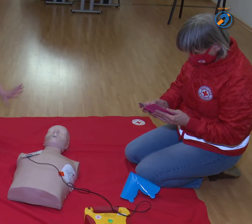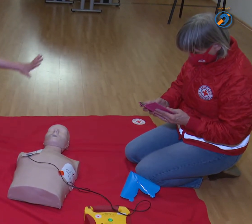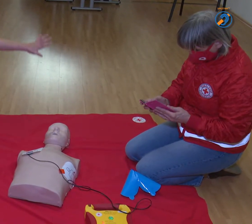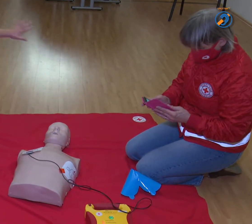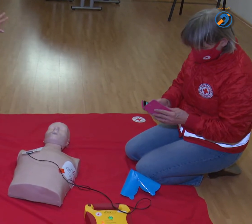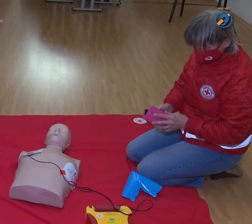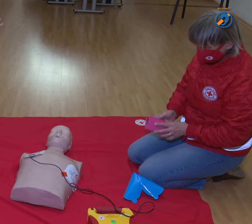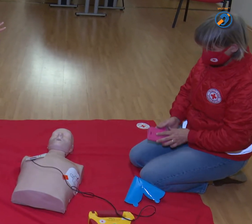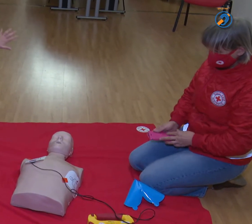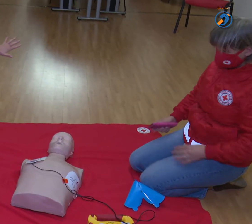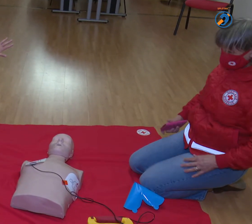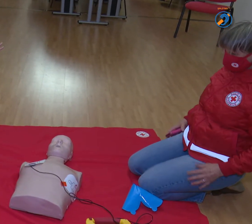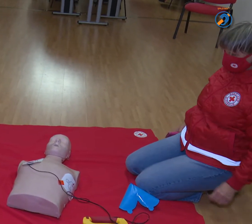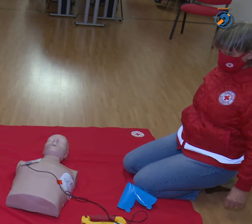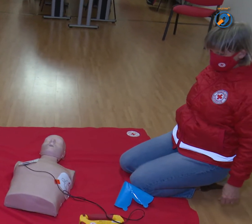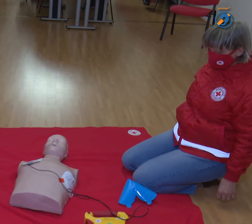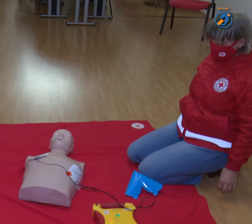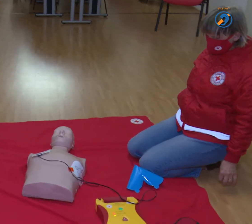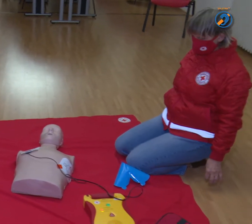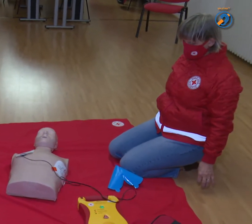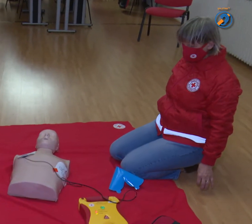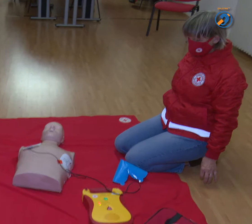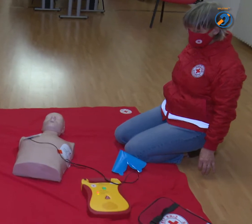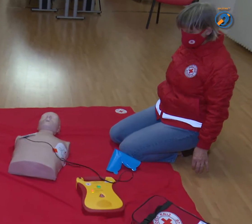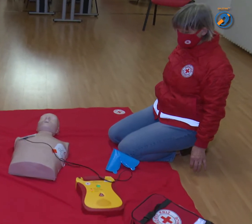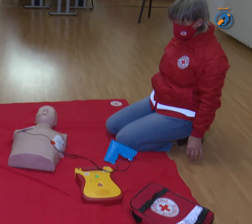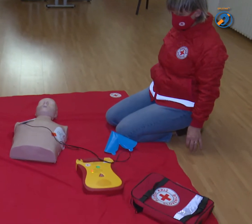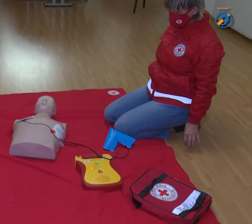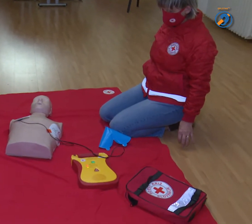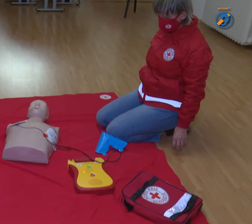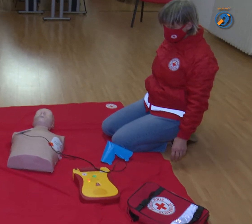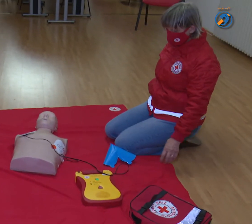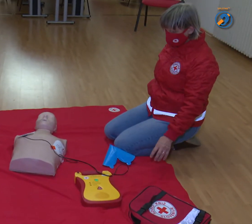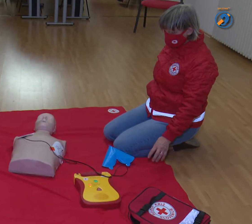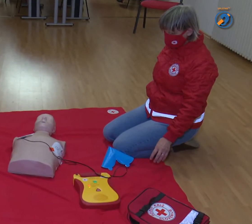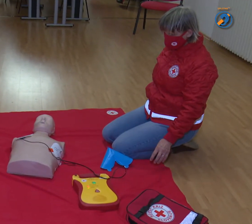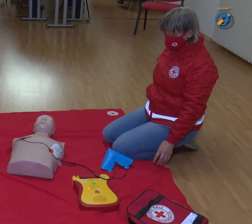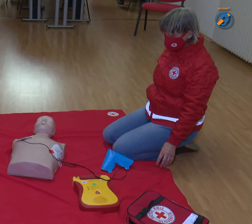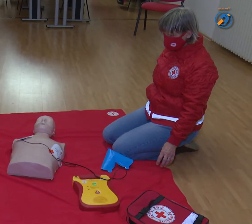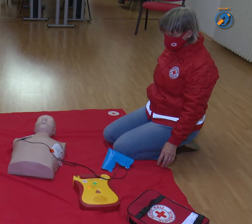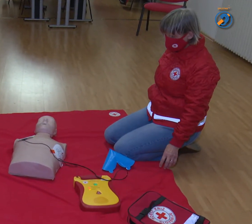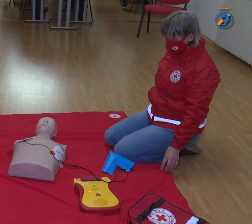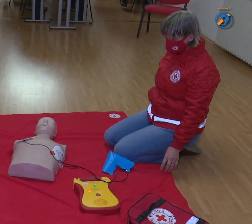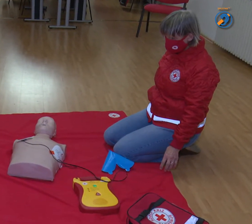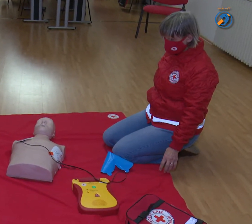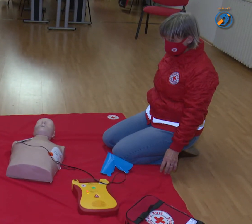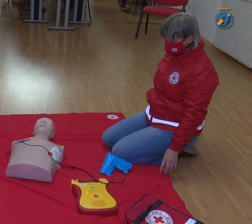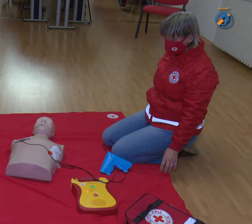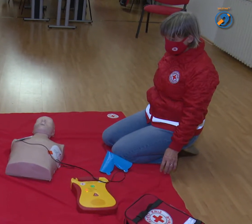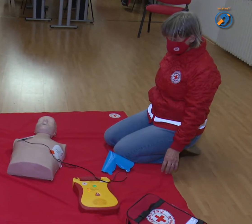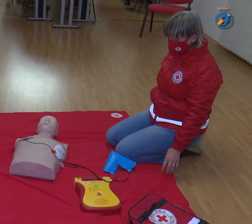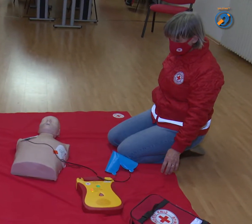se bolnika. Vsi v stran. Svetujem šok. Pomnim, umakni se.